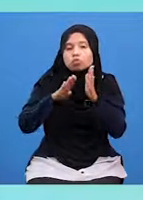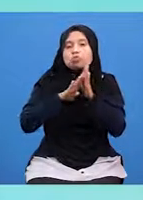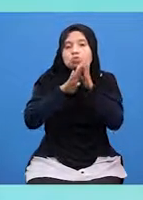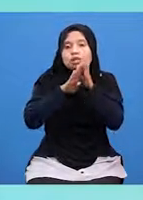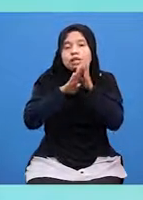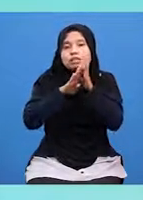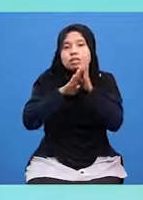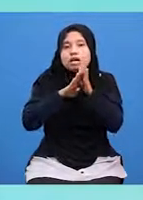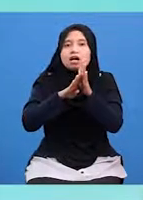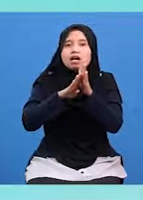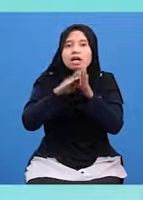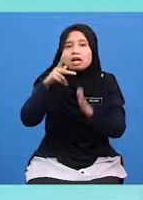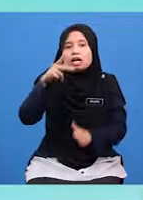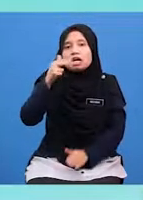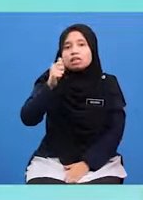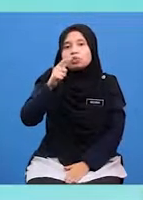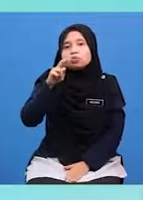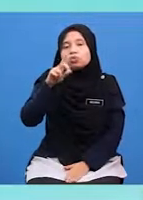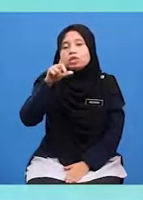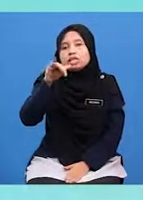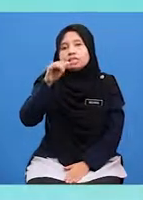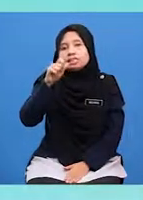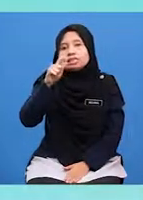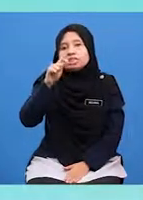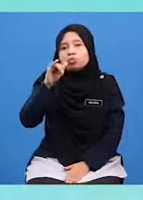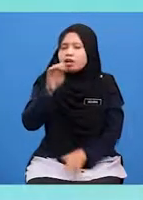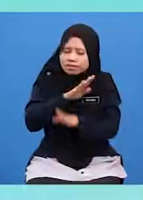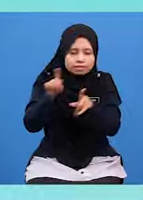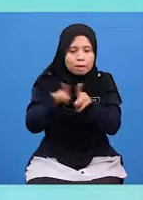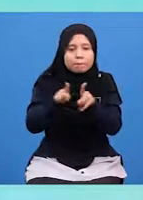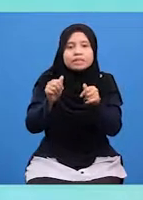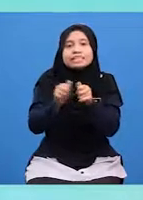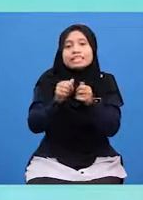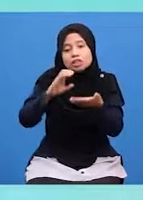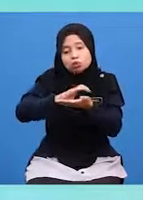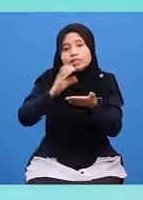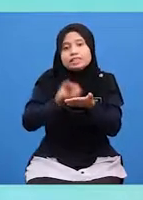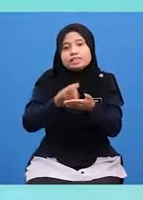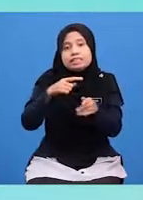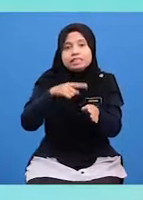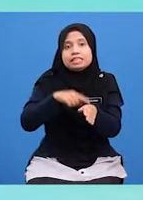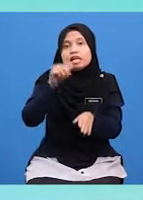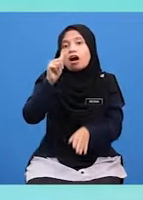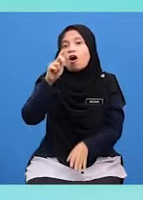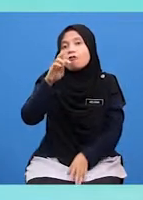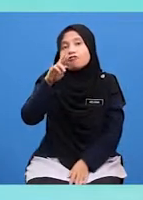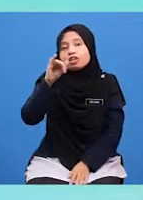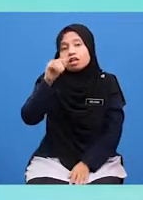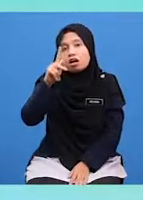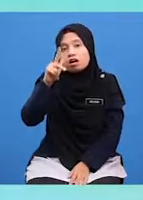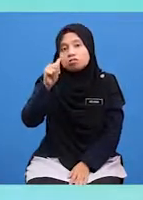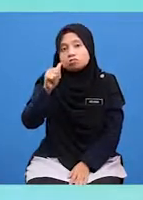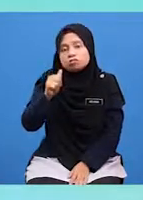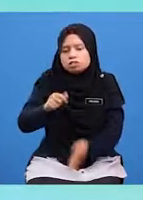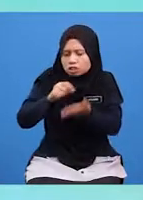iklim khatulistiwa tidak sepanas iklim di Afrika Utara. Malah, catatan Ibnu Battuta